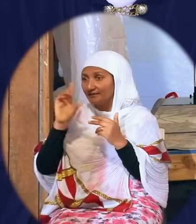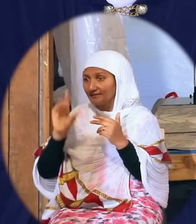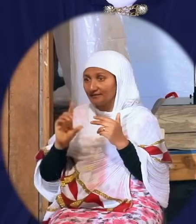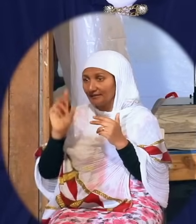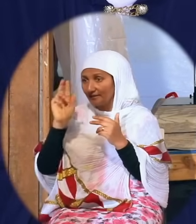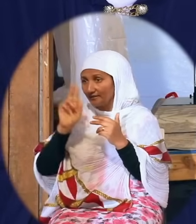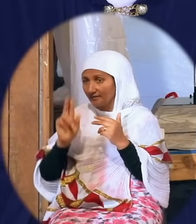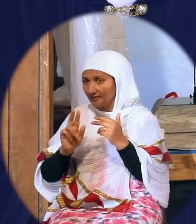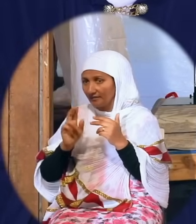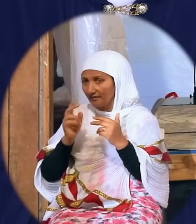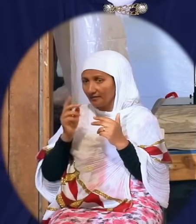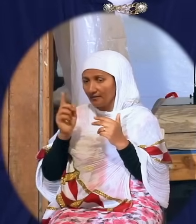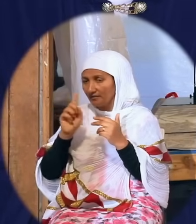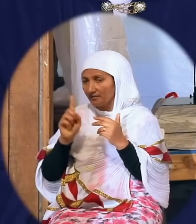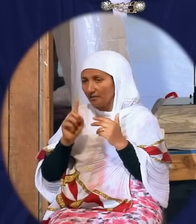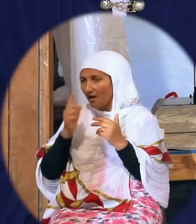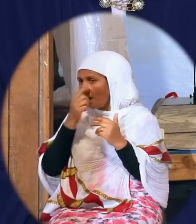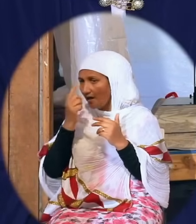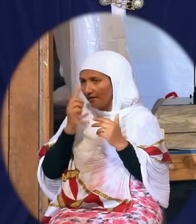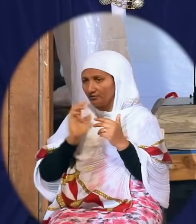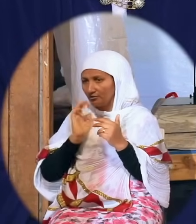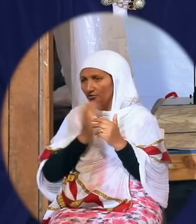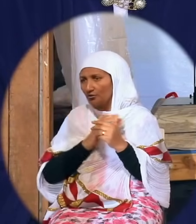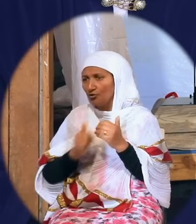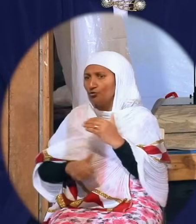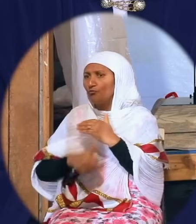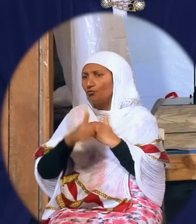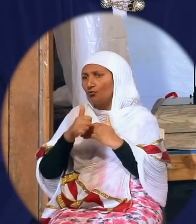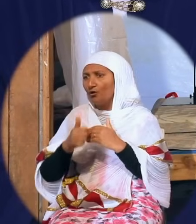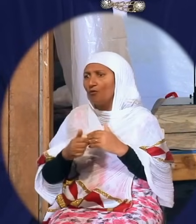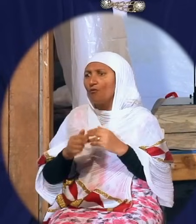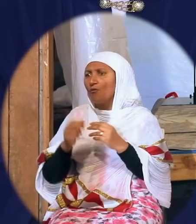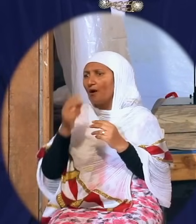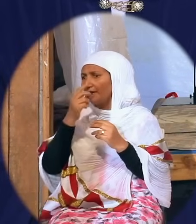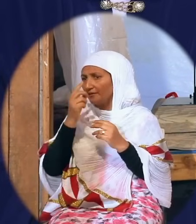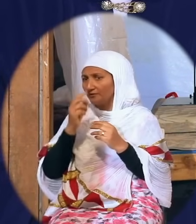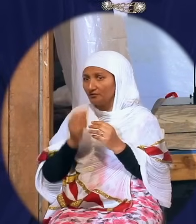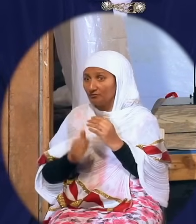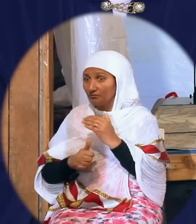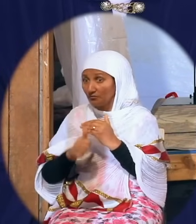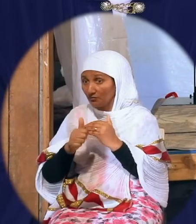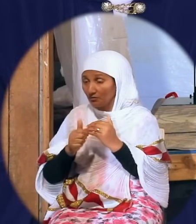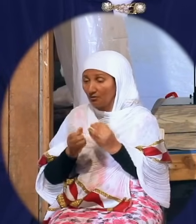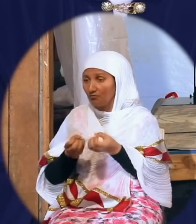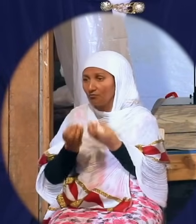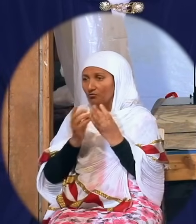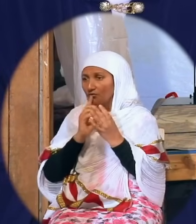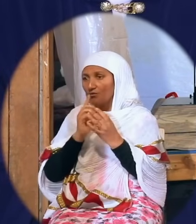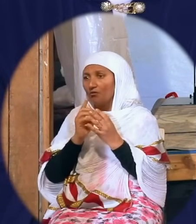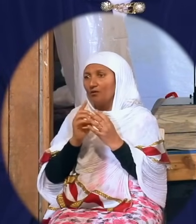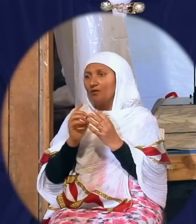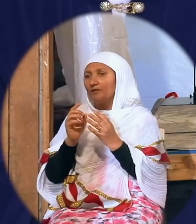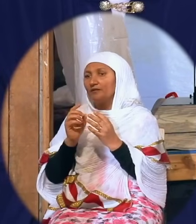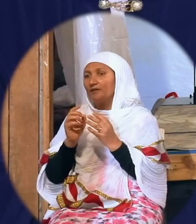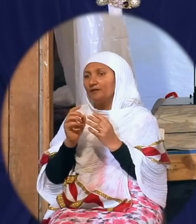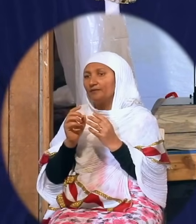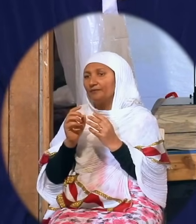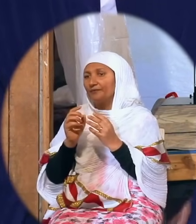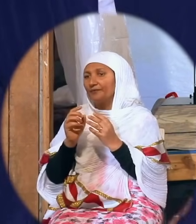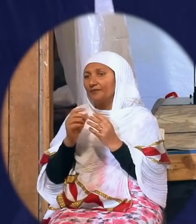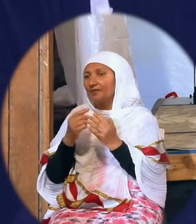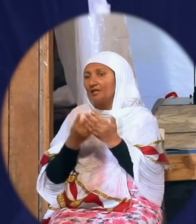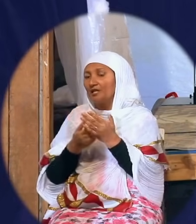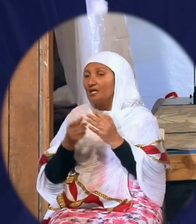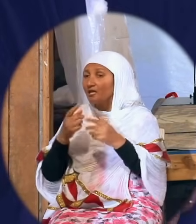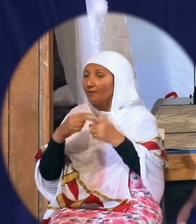አይናችንን የሚጎዳው ጉዳት የስብህና የአይምሮ መላሸቅ የሚያመጣው በጣም ከፍተኛ ነው አሁን ሶሻል ሚዲያ የሚያመጣውን ጉዳት